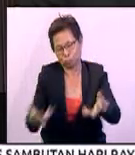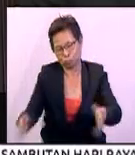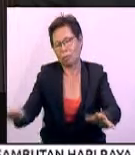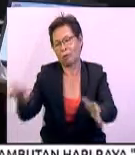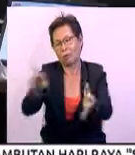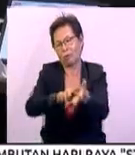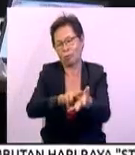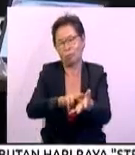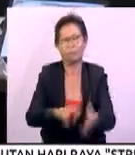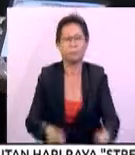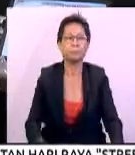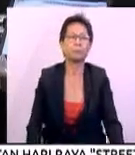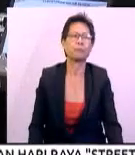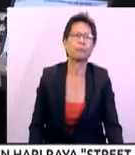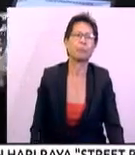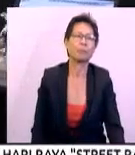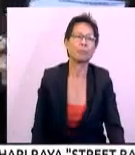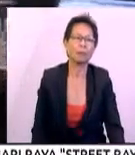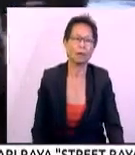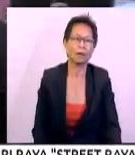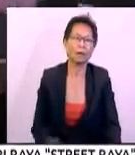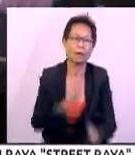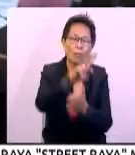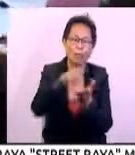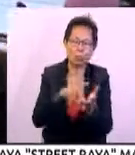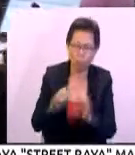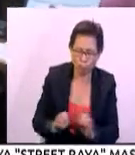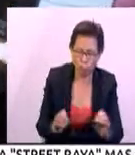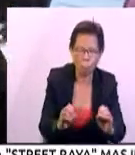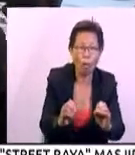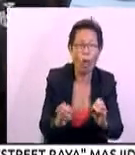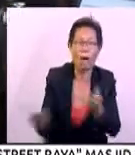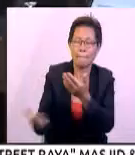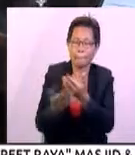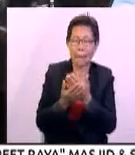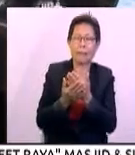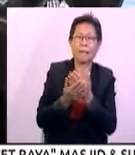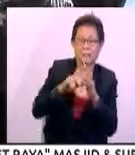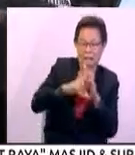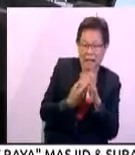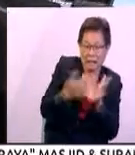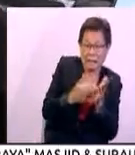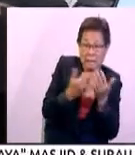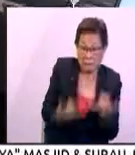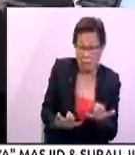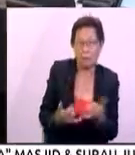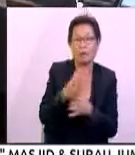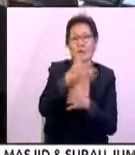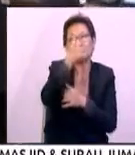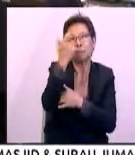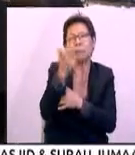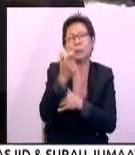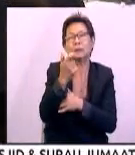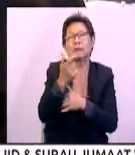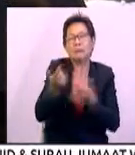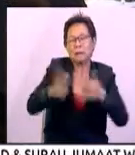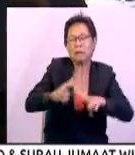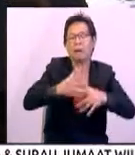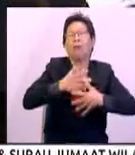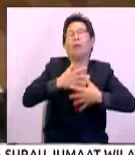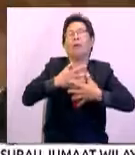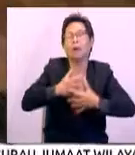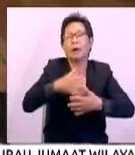dilaporkan. Tambah beliau, pusat operasi kembali beroperasi semula pada hari ini susulan kejadian sesak nafas